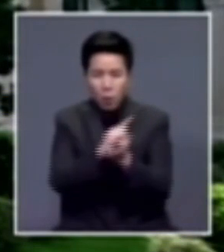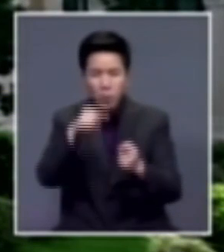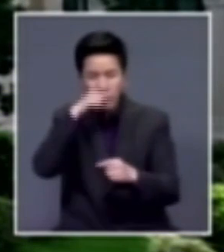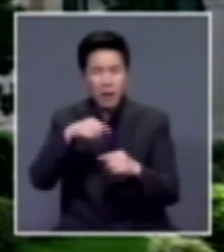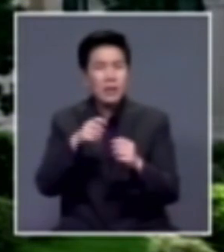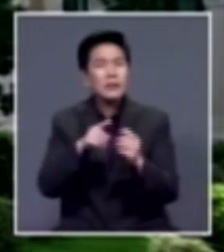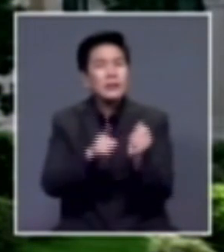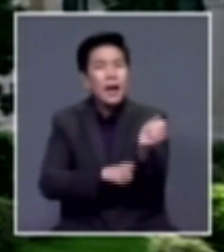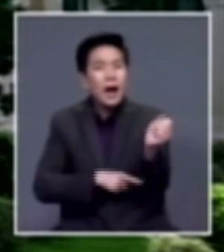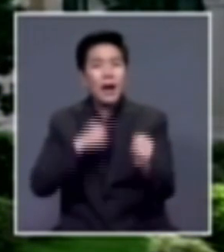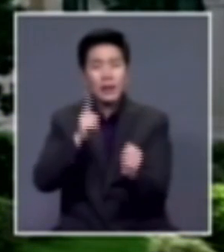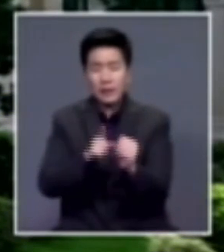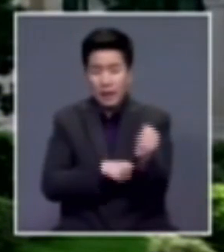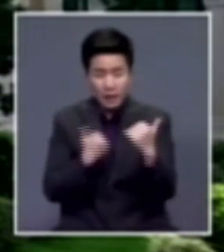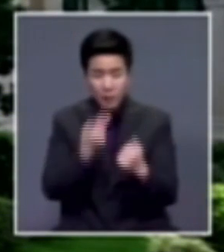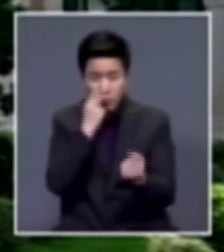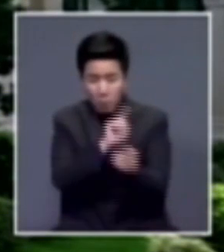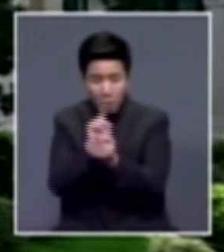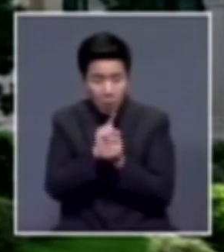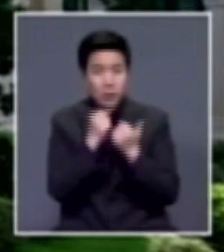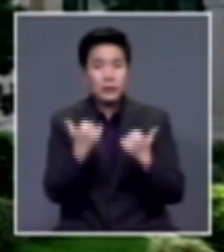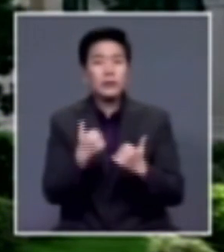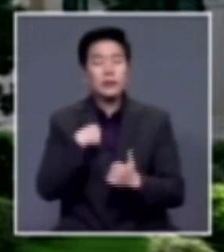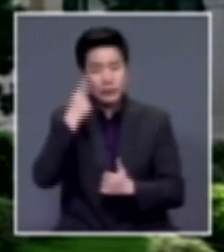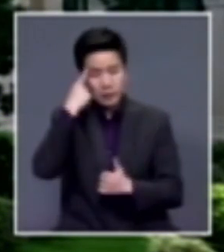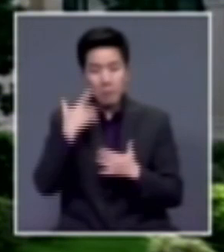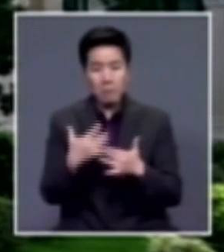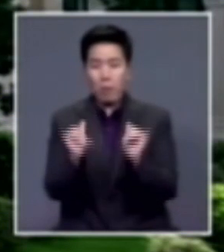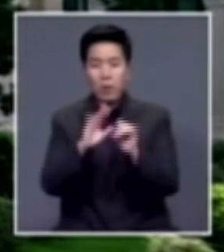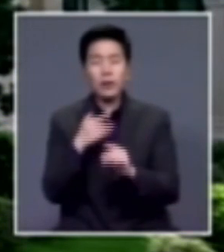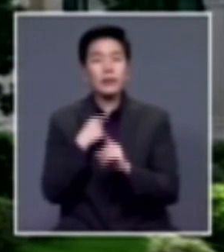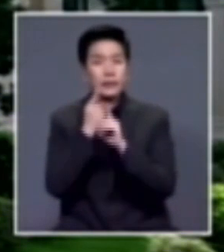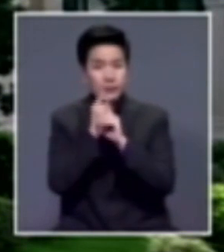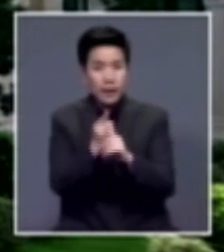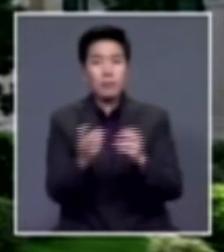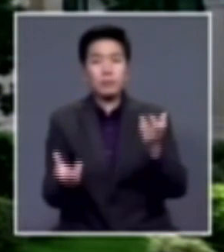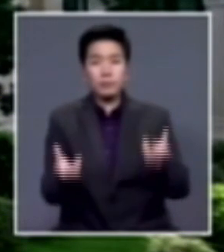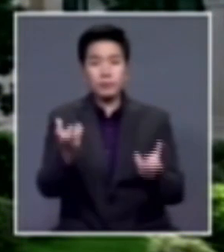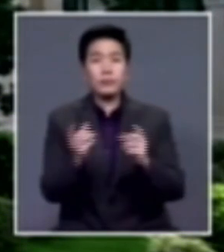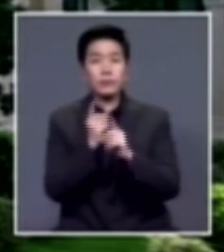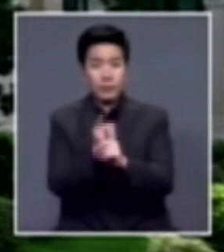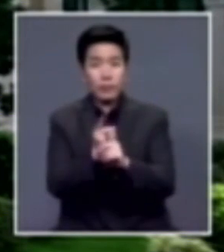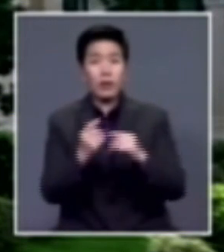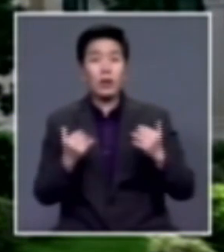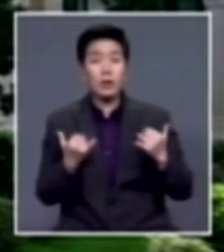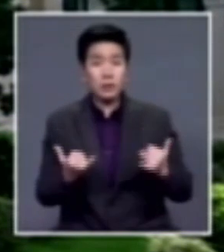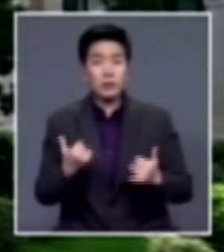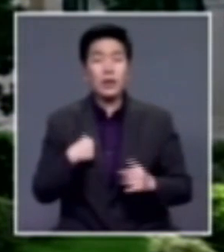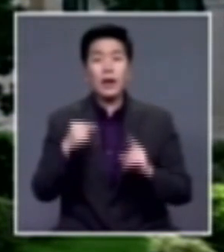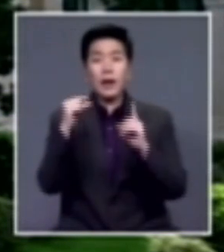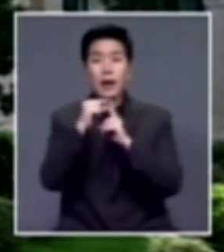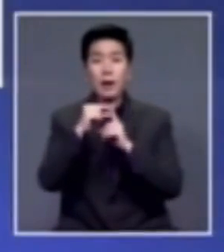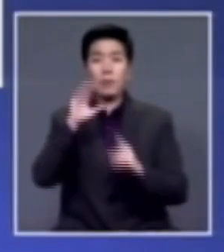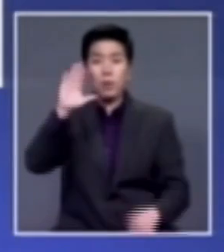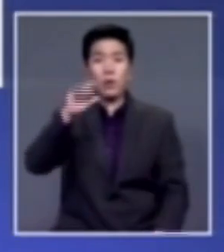านวันนี้เราจะไม่ยอมให้สิ่งนี้เกิดขึ้นหรือลอยนวลได้นะครับแต่ต้องไปตามกระบวนการยุติธรรมนะครับในการนี้ผมขอน้อมนำพระราชดำรั